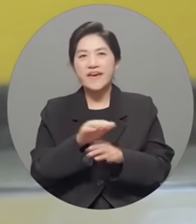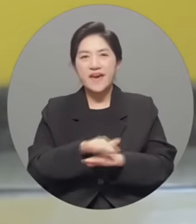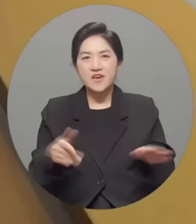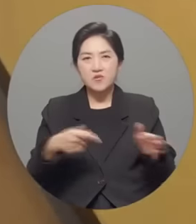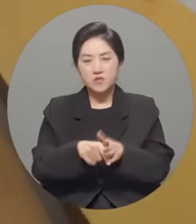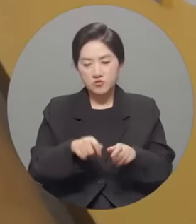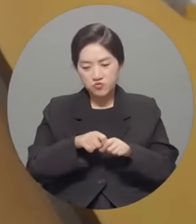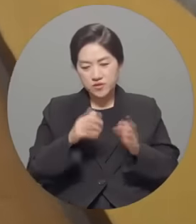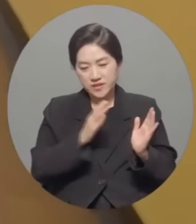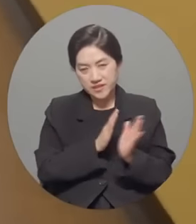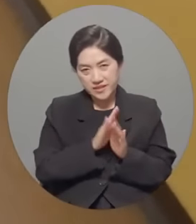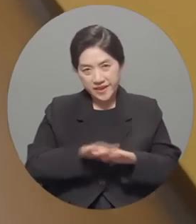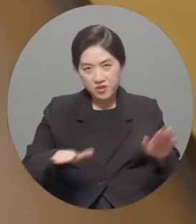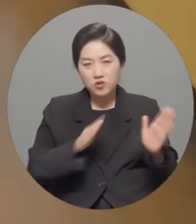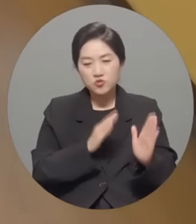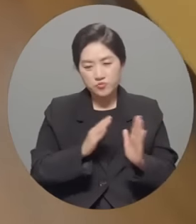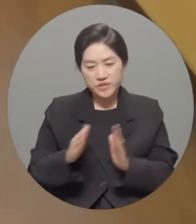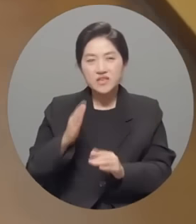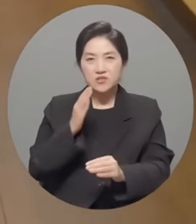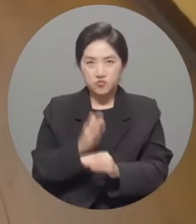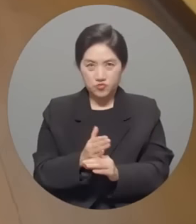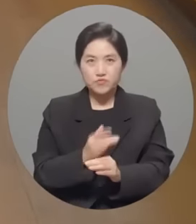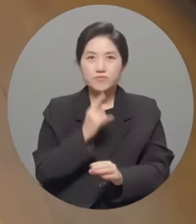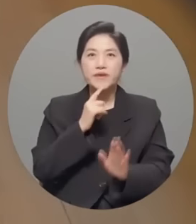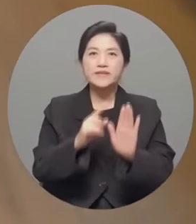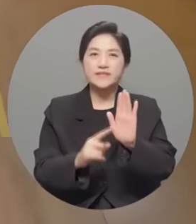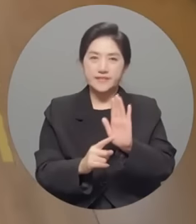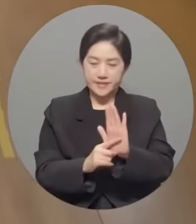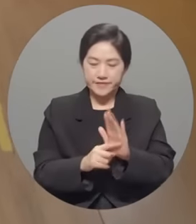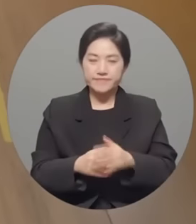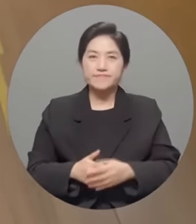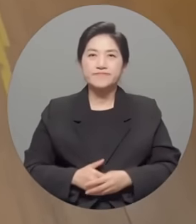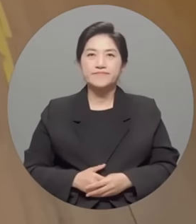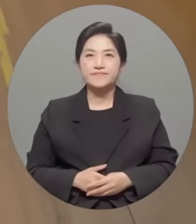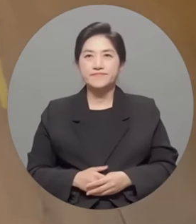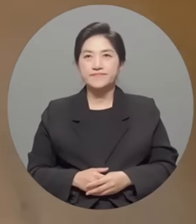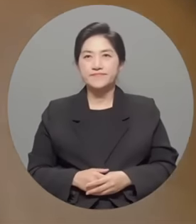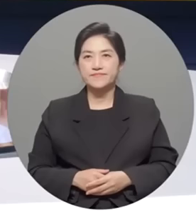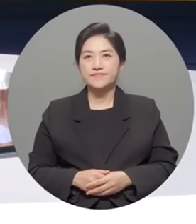구체적인 대책을 마련 중이라고 밝혔습니다. 현장 검증 김태윤입니다.